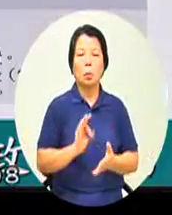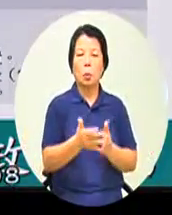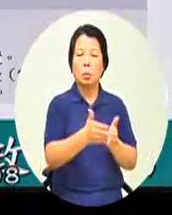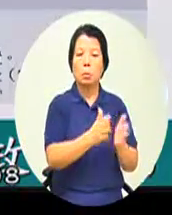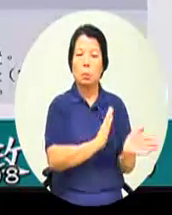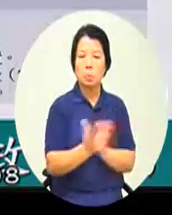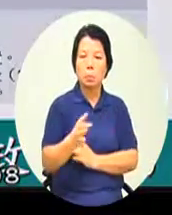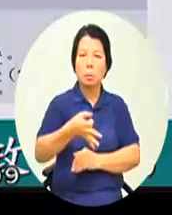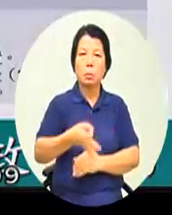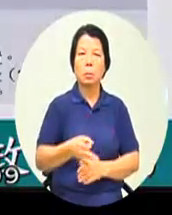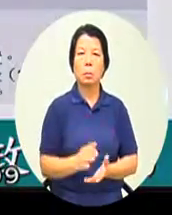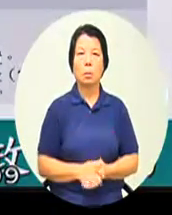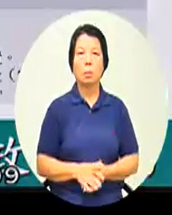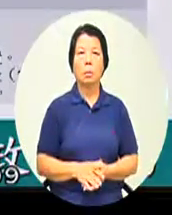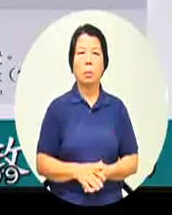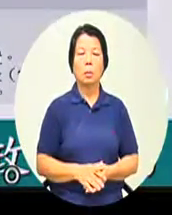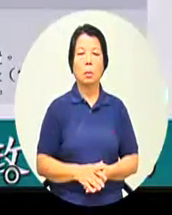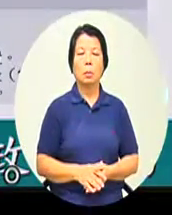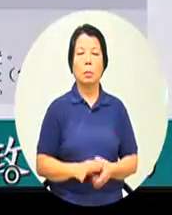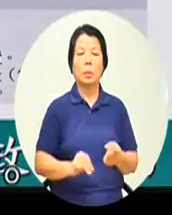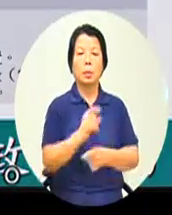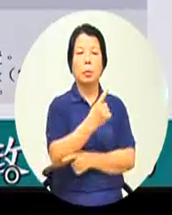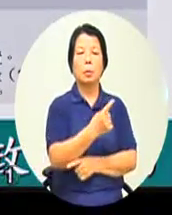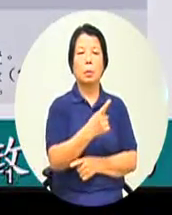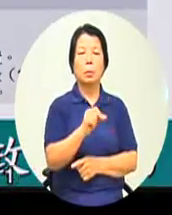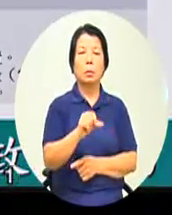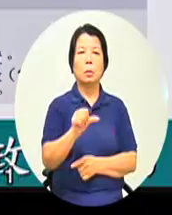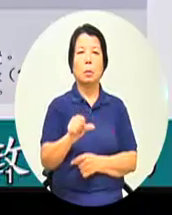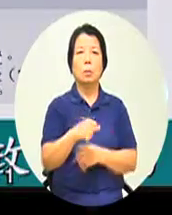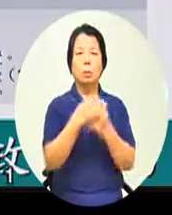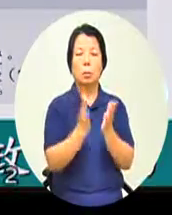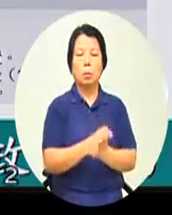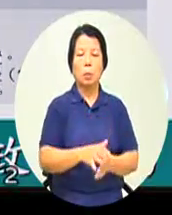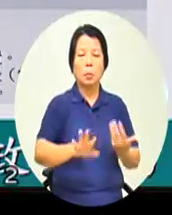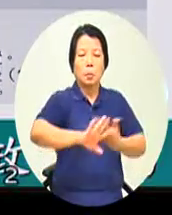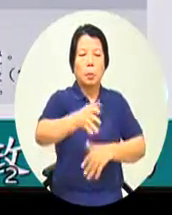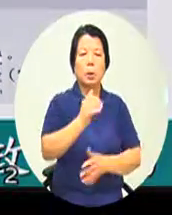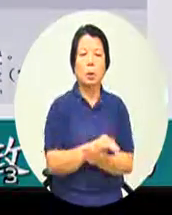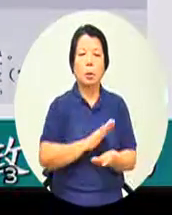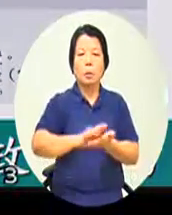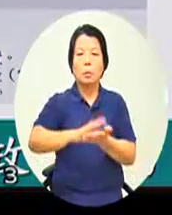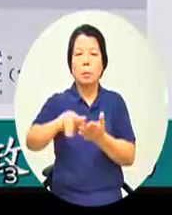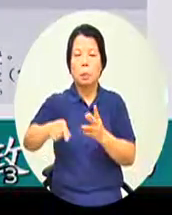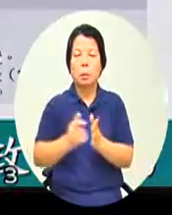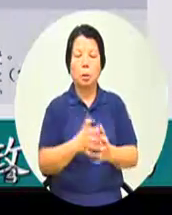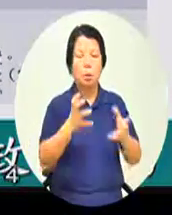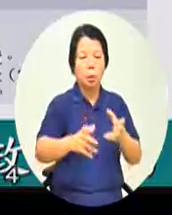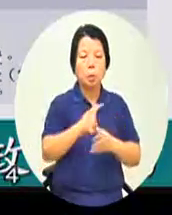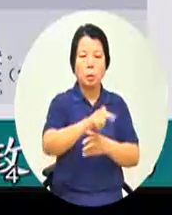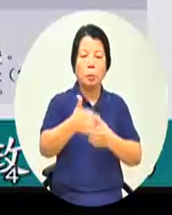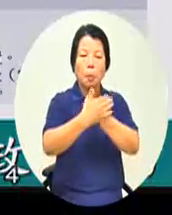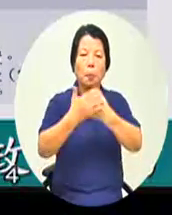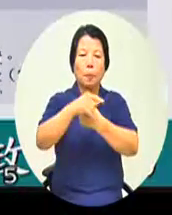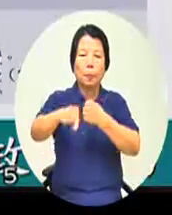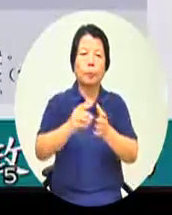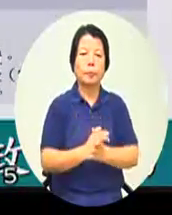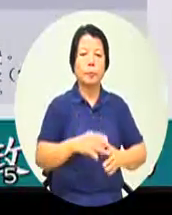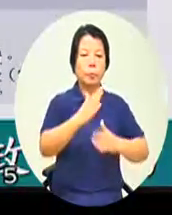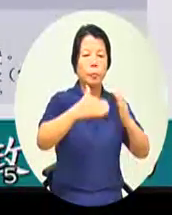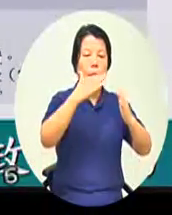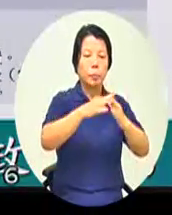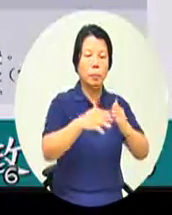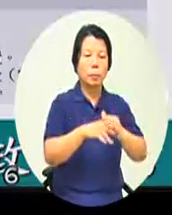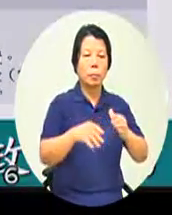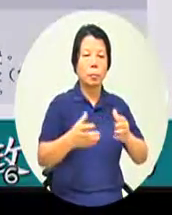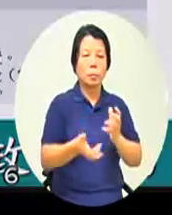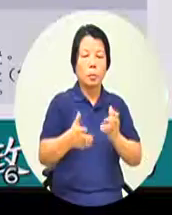金呢？这个1.5%，其他什么清洁用品、设备保养，好的厨房你可以用公